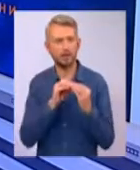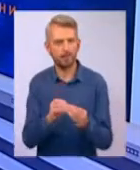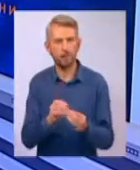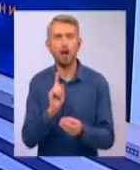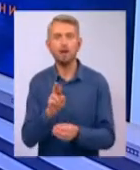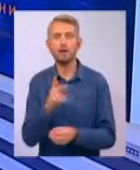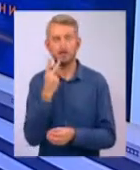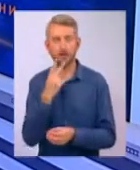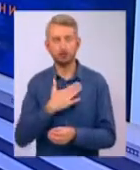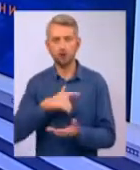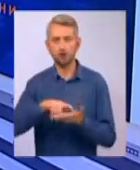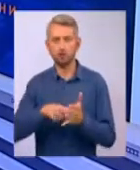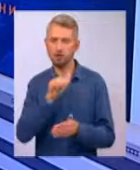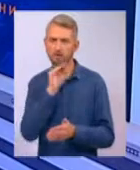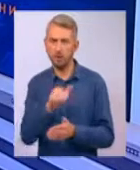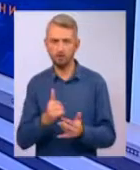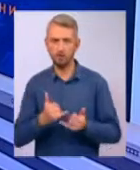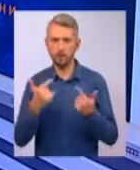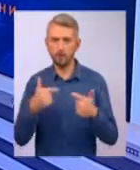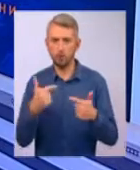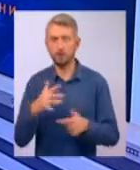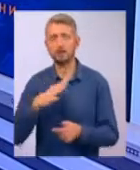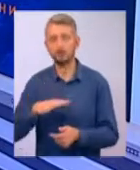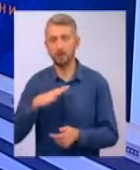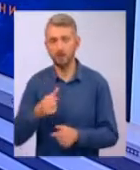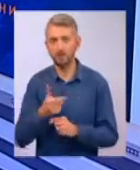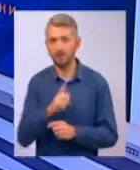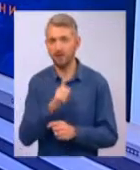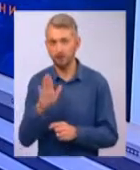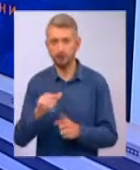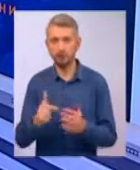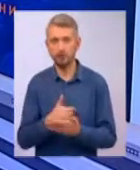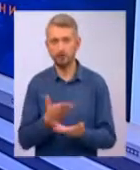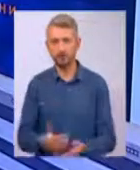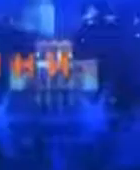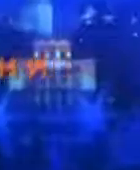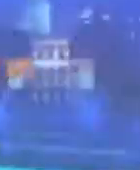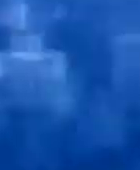але, як завжди, у нашій студії фахові та поважні гості. Дочекайтеся. Лічені хвилини, ми знову з вами.